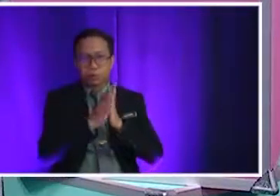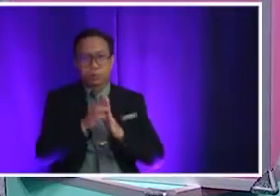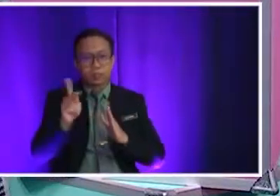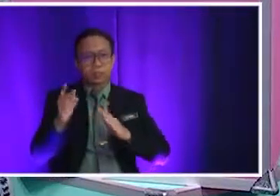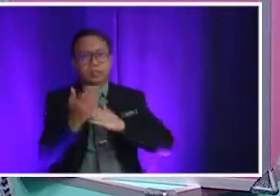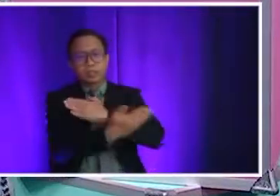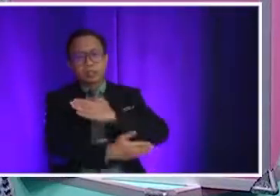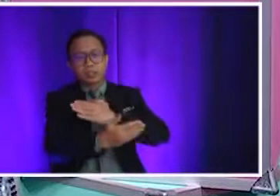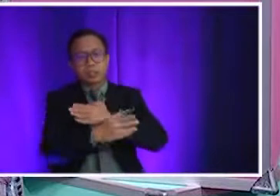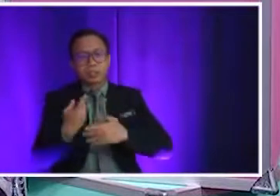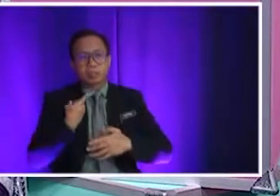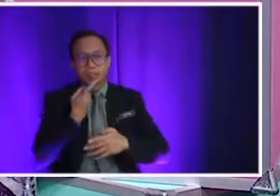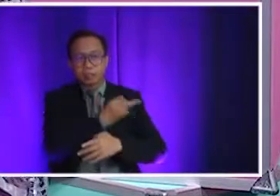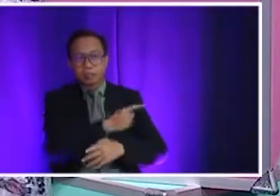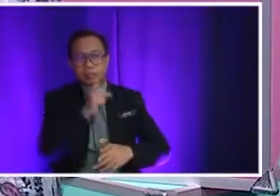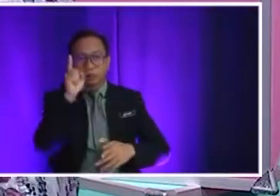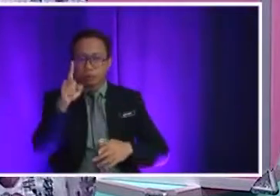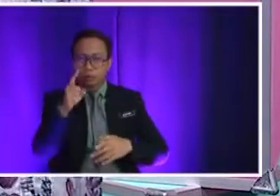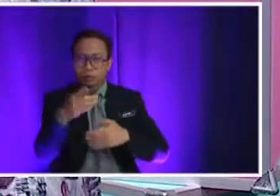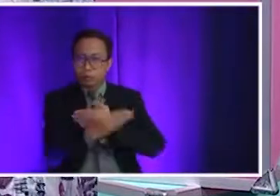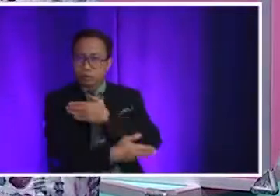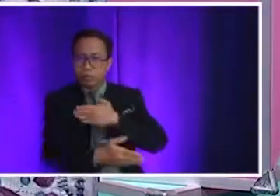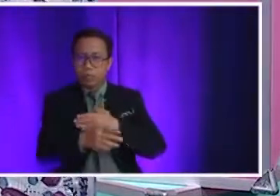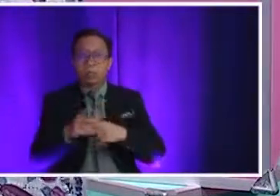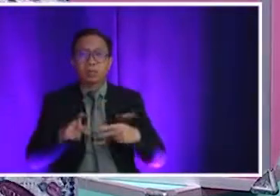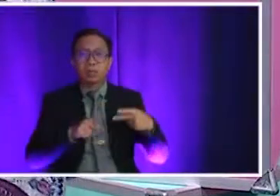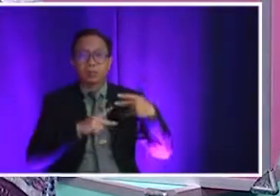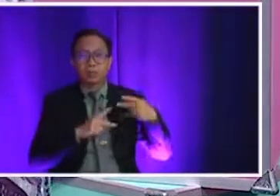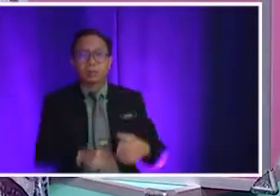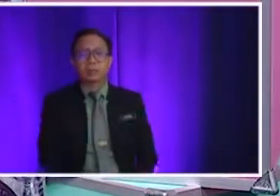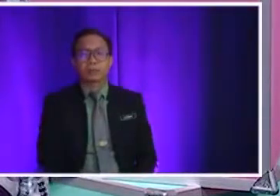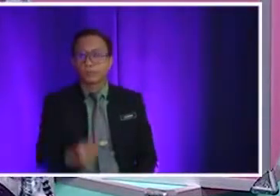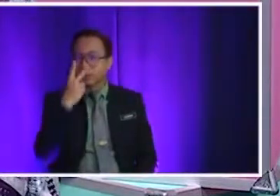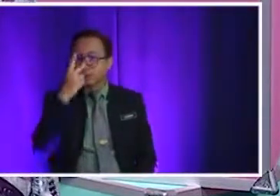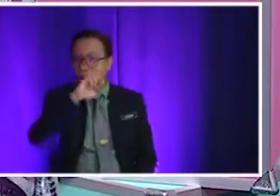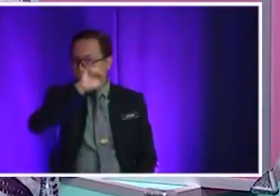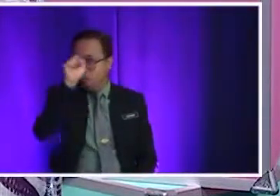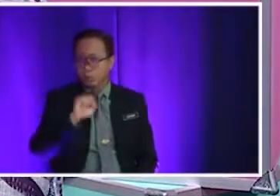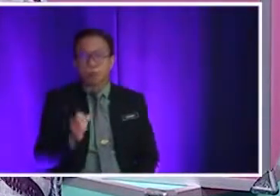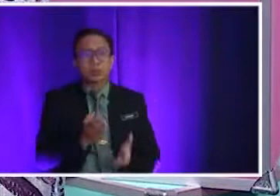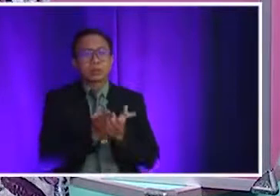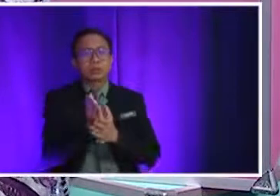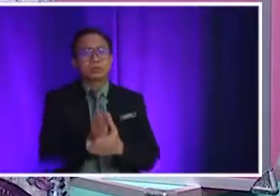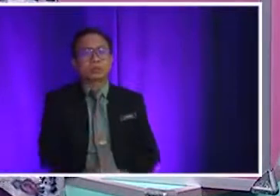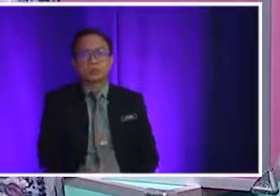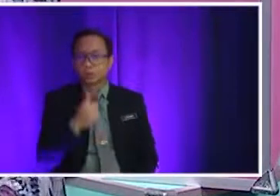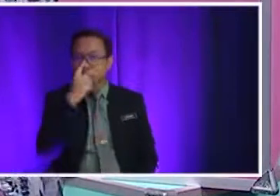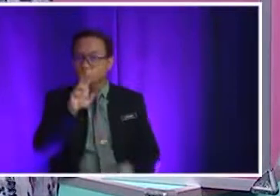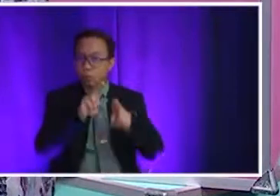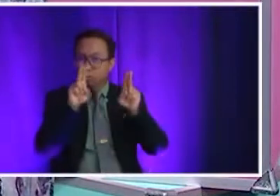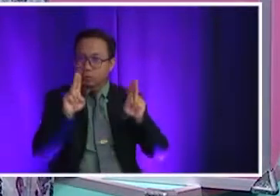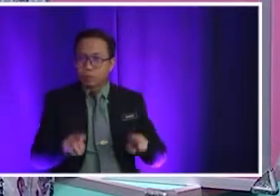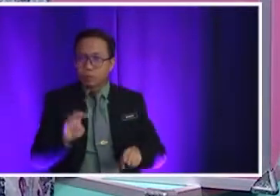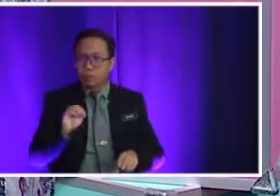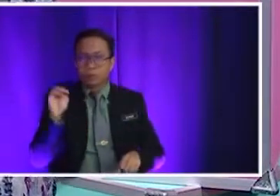negara kita sebagai sebuah negara komunis Oke kita tengok soalan seterusnya Iman untuk menguji pemahaman murid